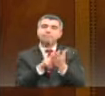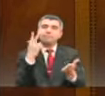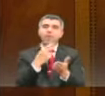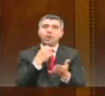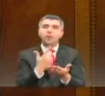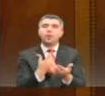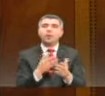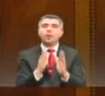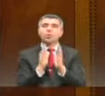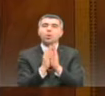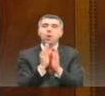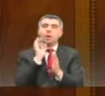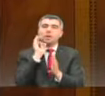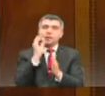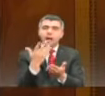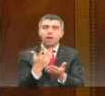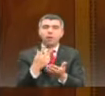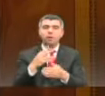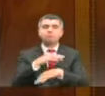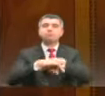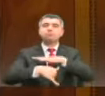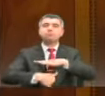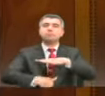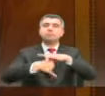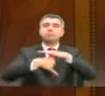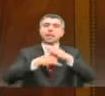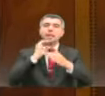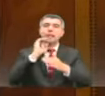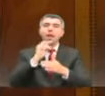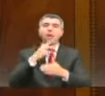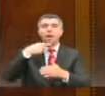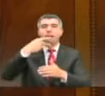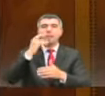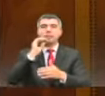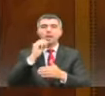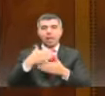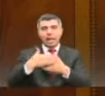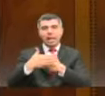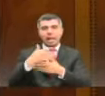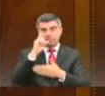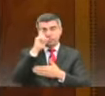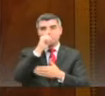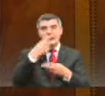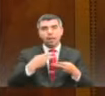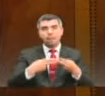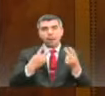الأعلى للغات والثقافة المغربية المذكورين أعلاه في أقرب الآجال الممكنة، على التنسيق